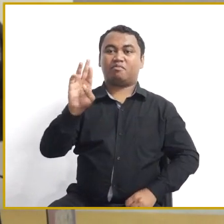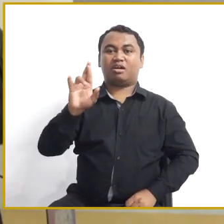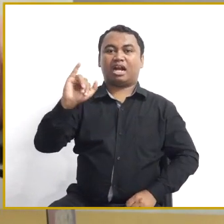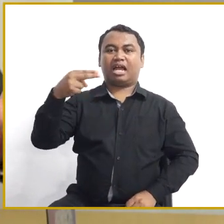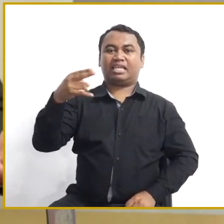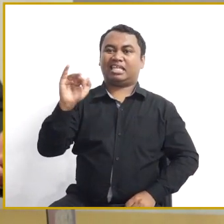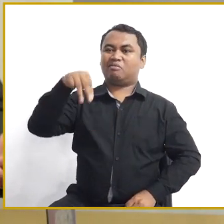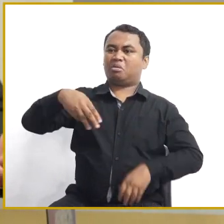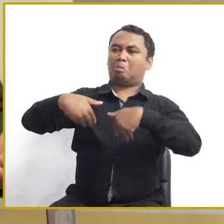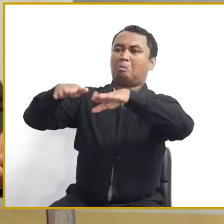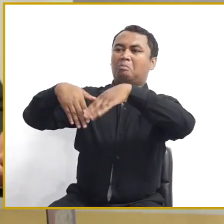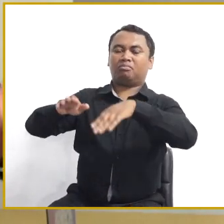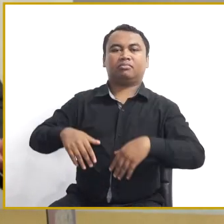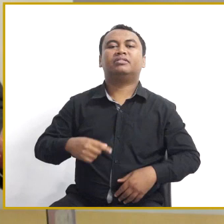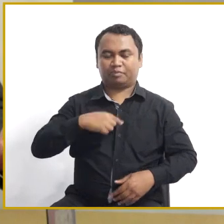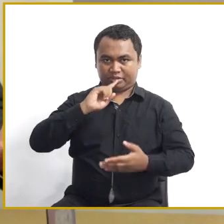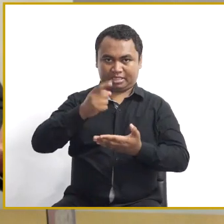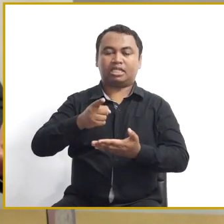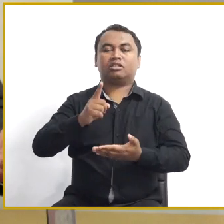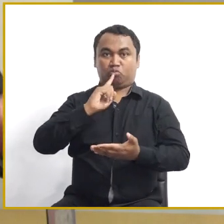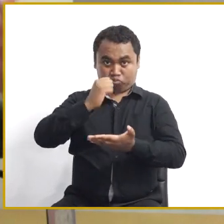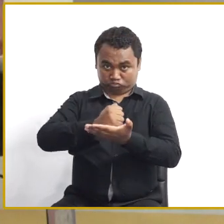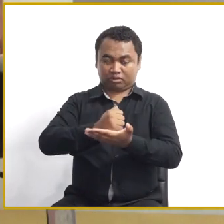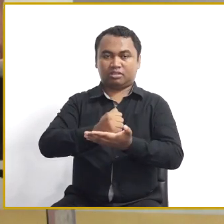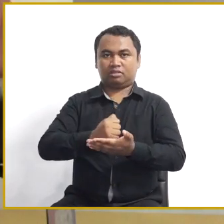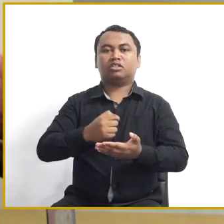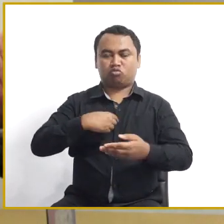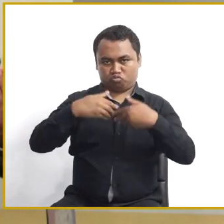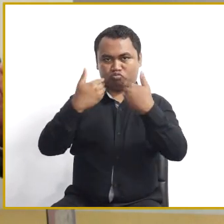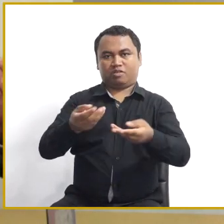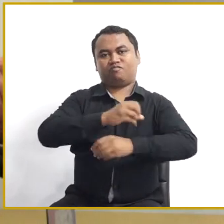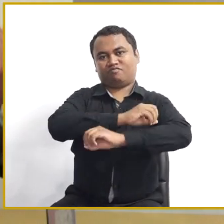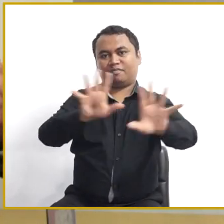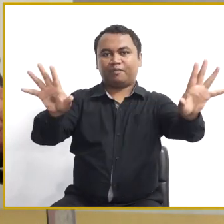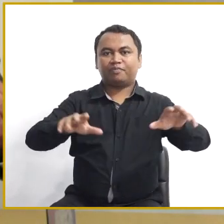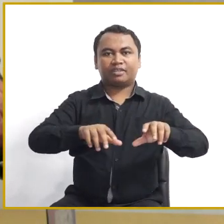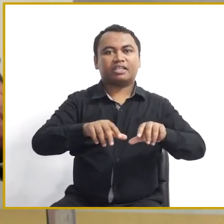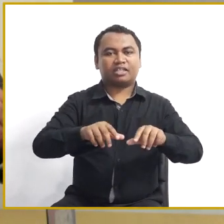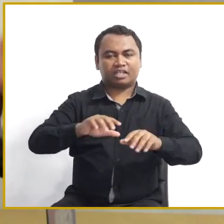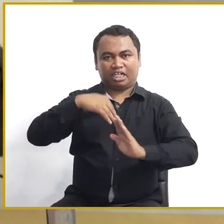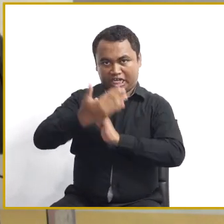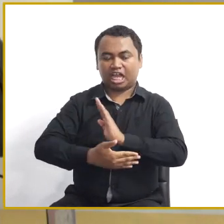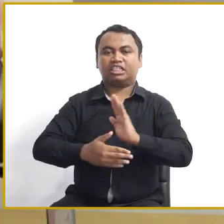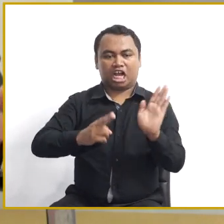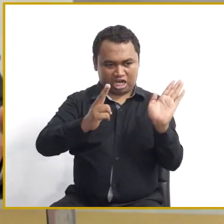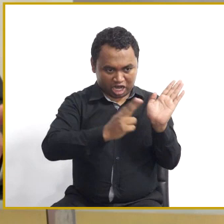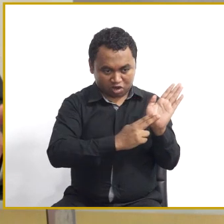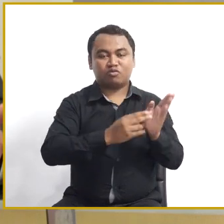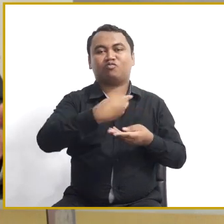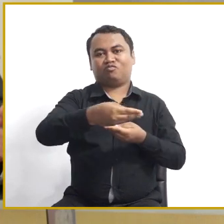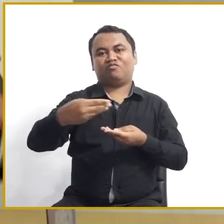kaup ko ti mas nationality ta bolya seretre tre ari mananga mafesatra atsika